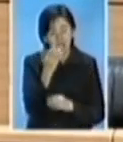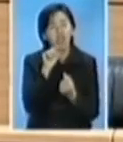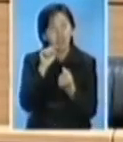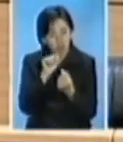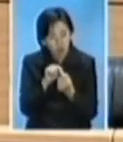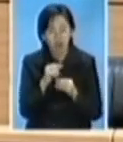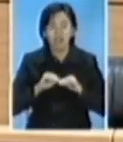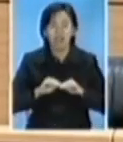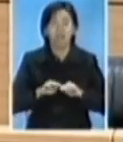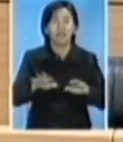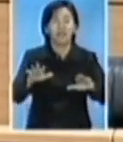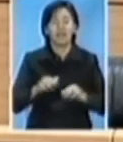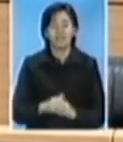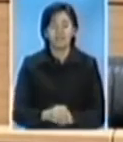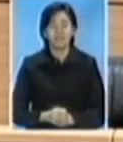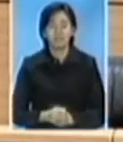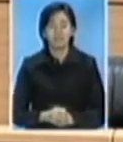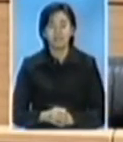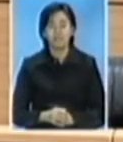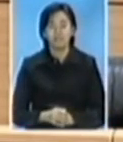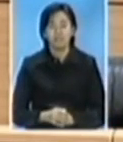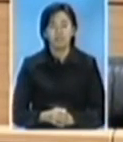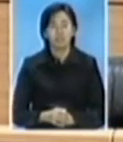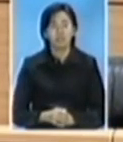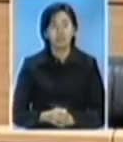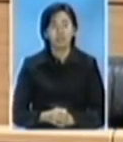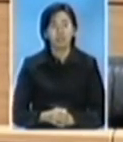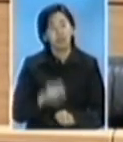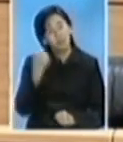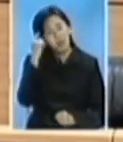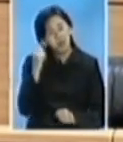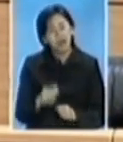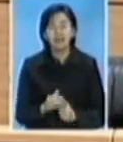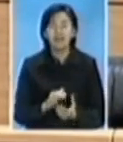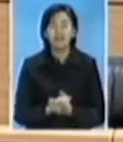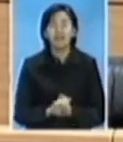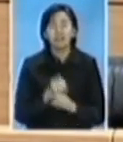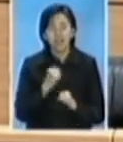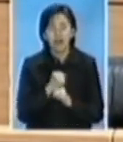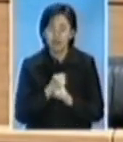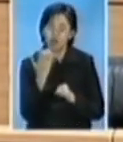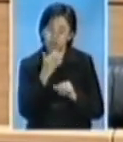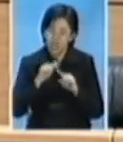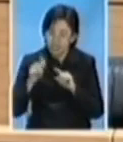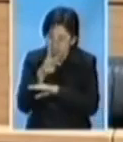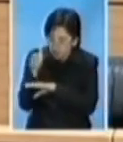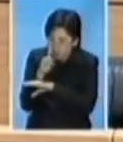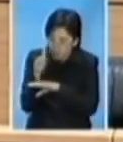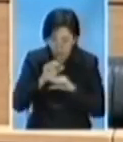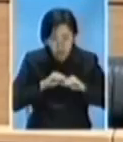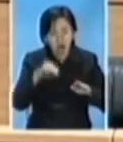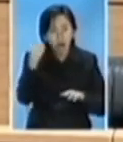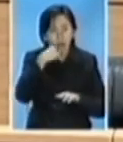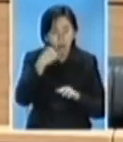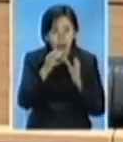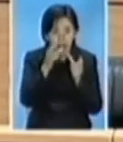ไงฮะถ้าจะมีผลประโยชน์อย่างที่ท่านคุณจิรยุทธว่ามาก็ลดไปบ้างเอารายการอย่างนี้ครับเข้ามาเส